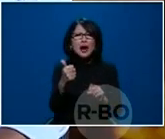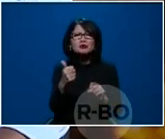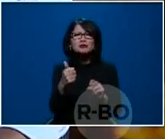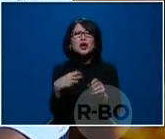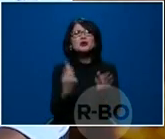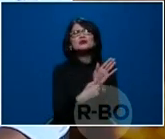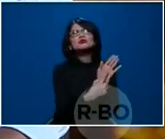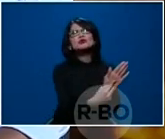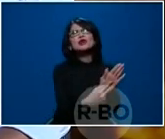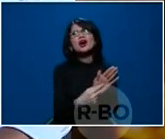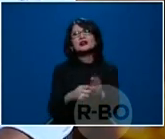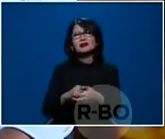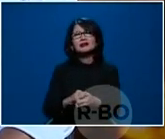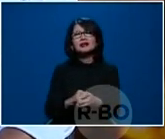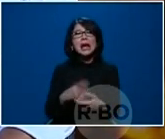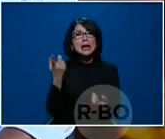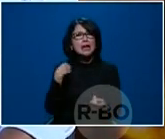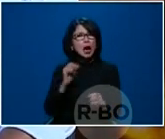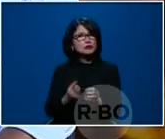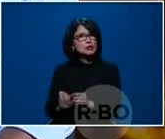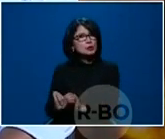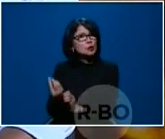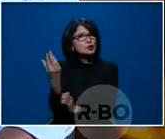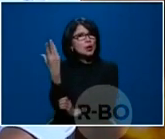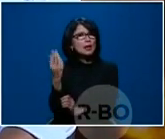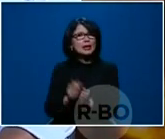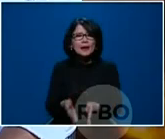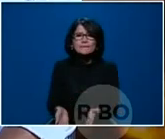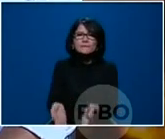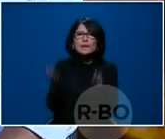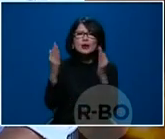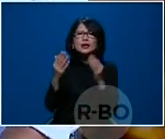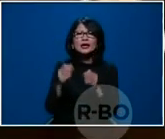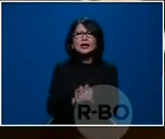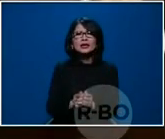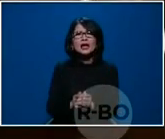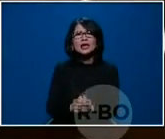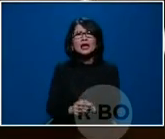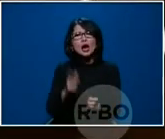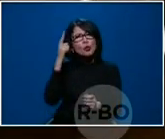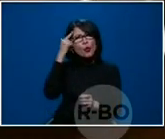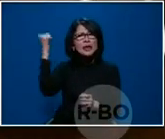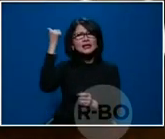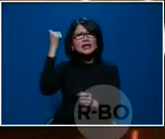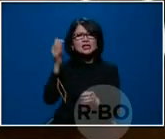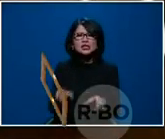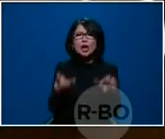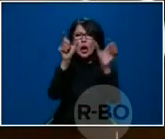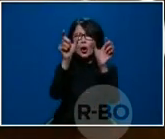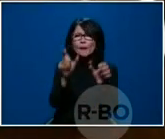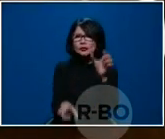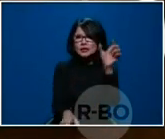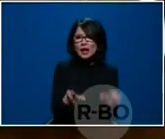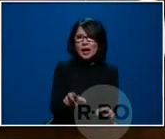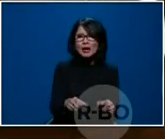tahun hasilnya justru yang harus ditonjolkan adalah pembangunan kualitas manusia pertanyaan untuk pasangan calon